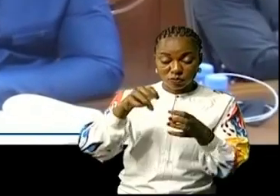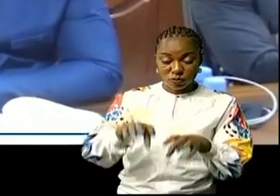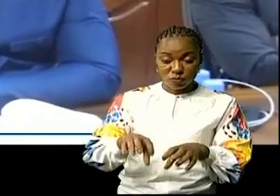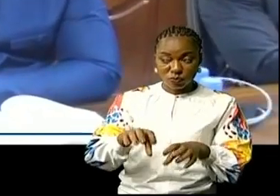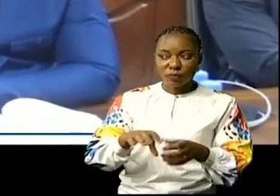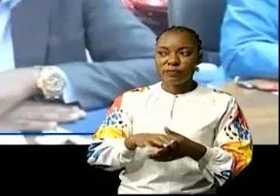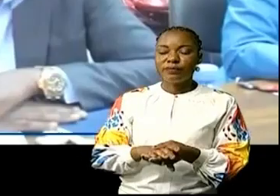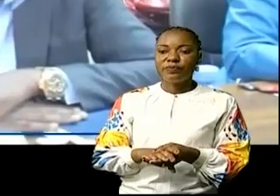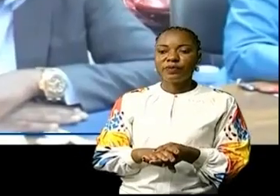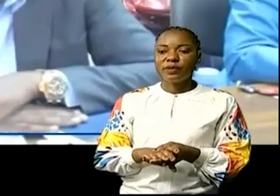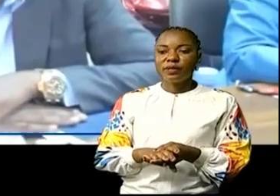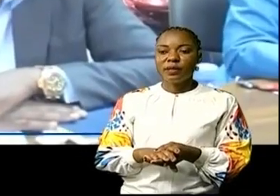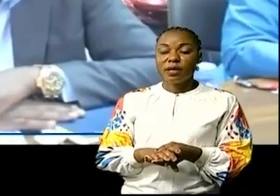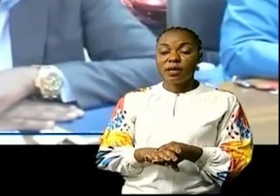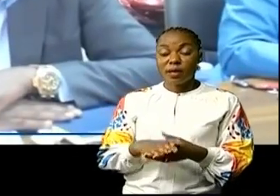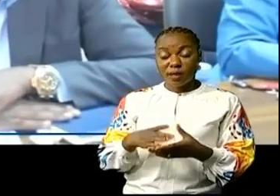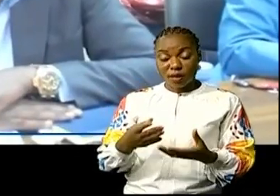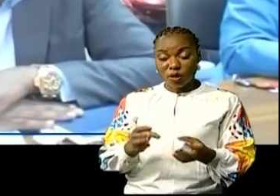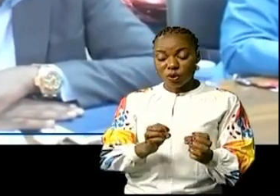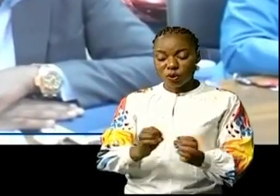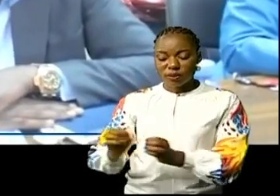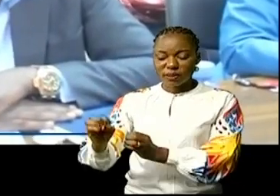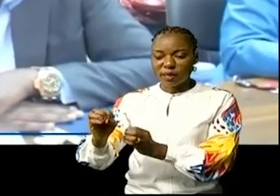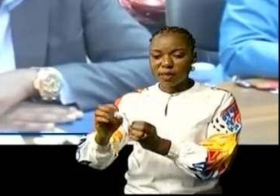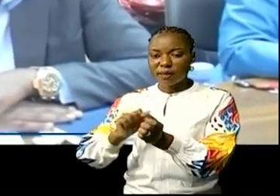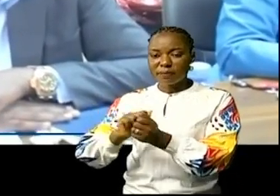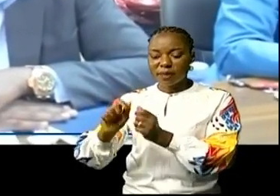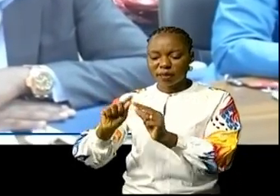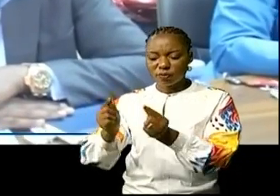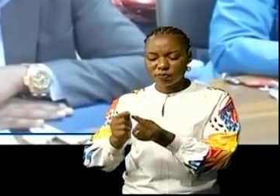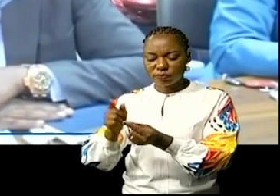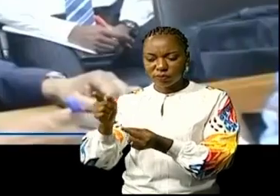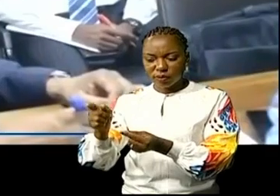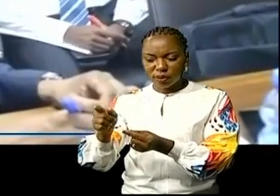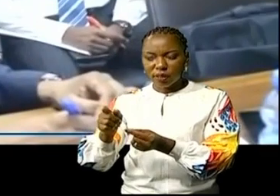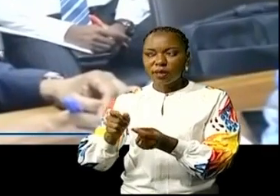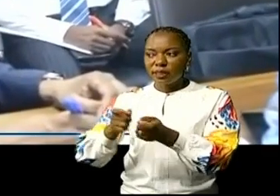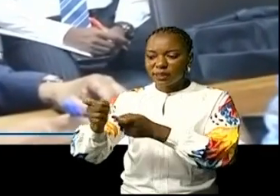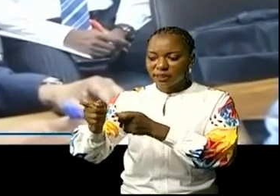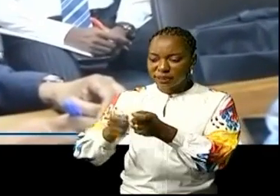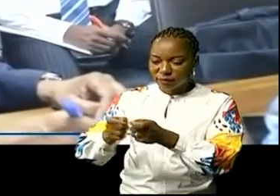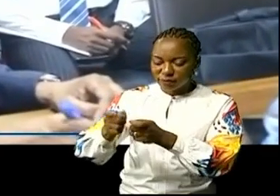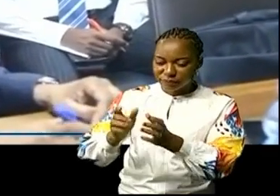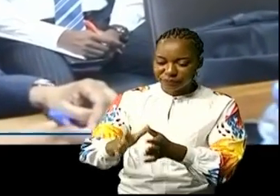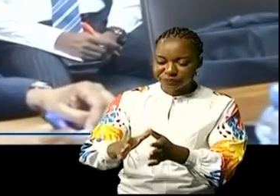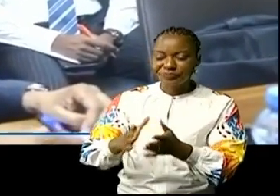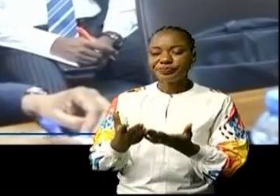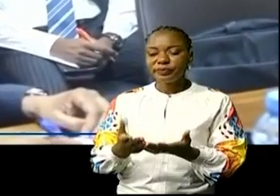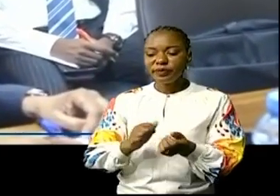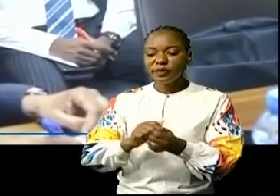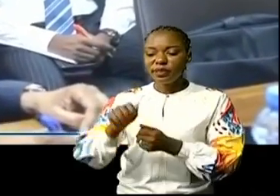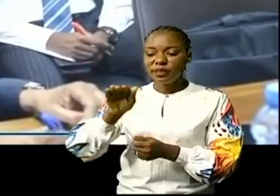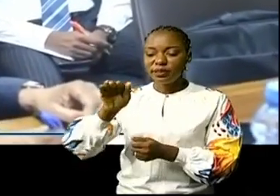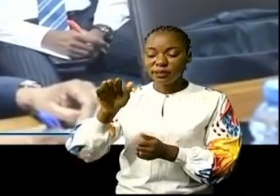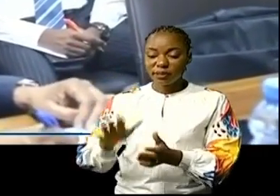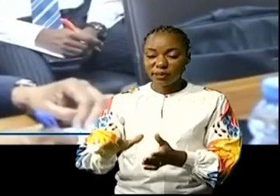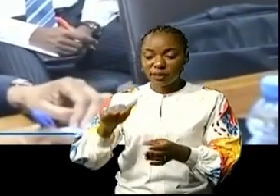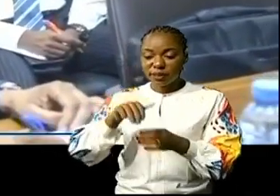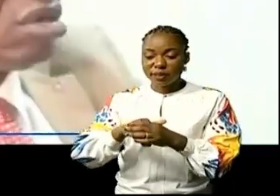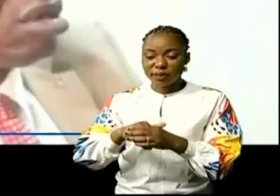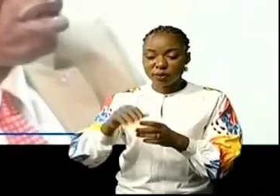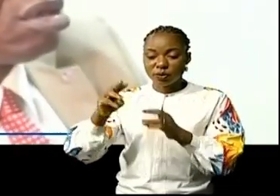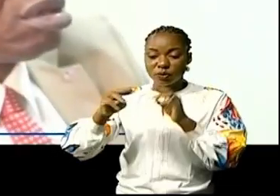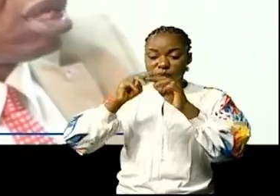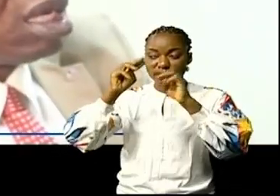Loi Incorporated, une réunion présidée par le directeur en charge des investissements extérieurs au ministère des Affaires